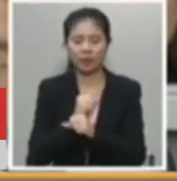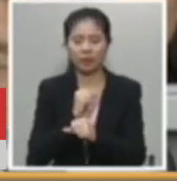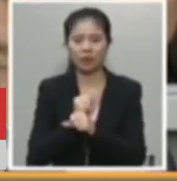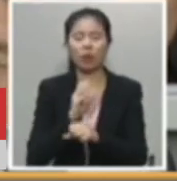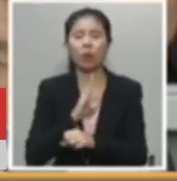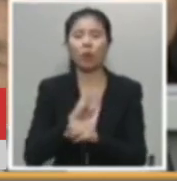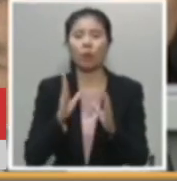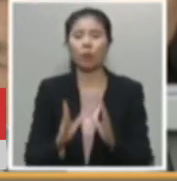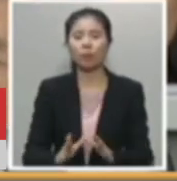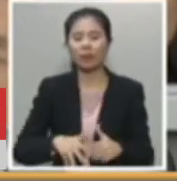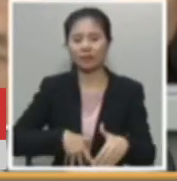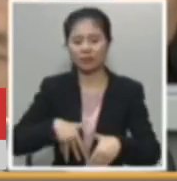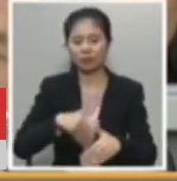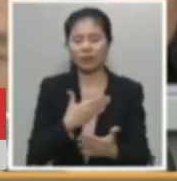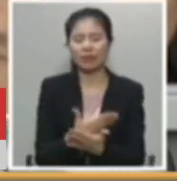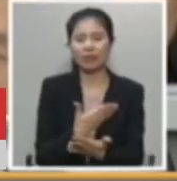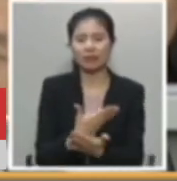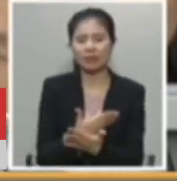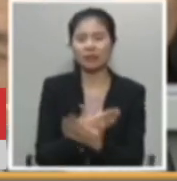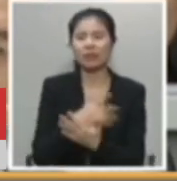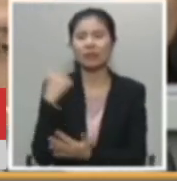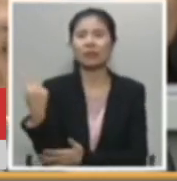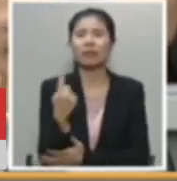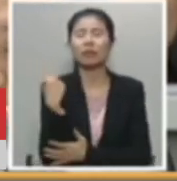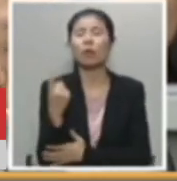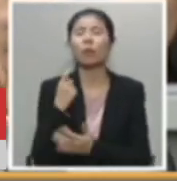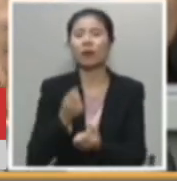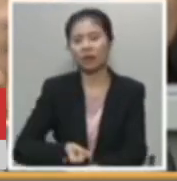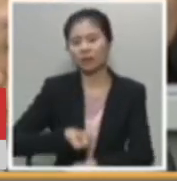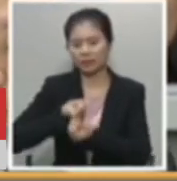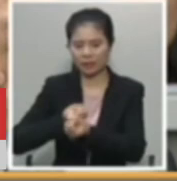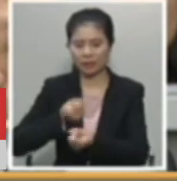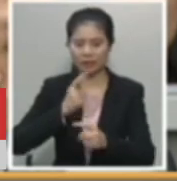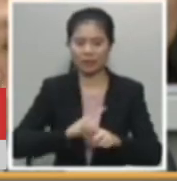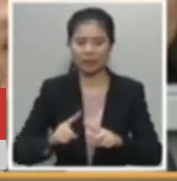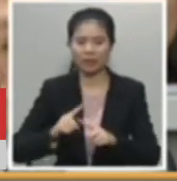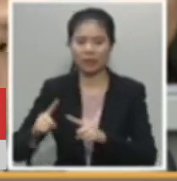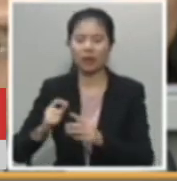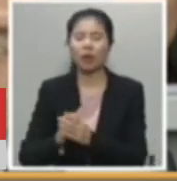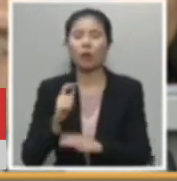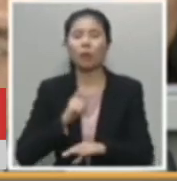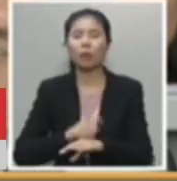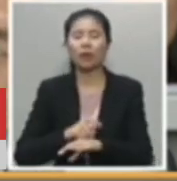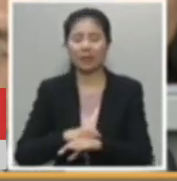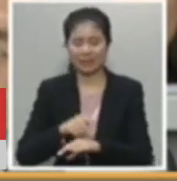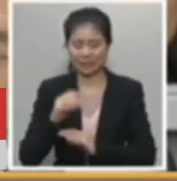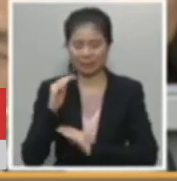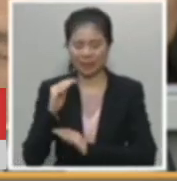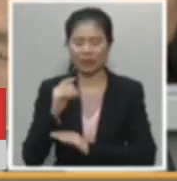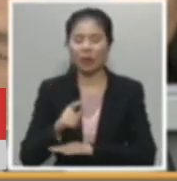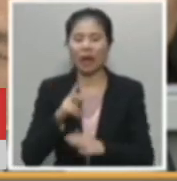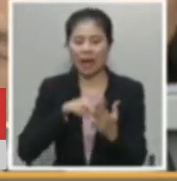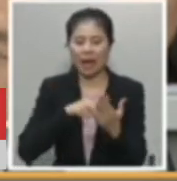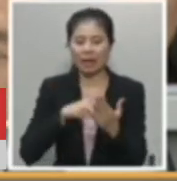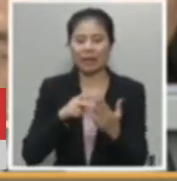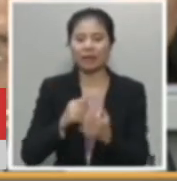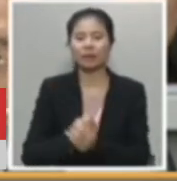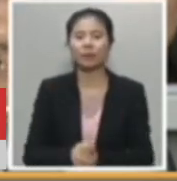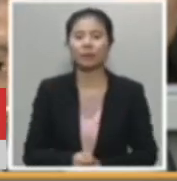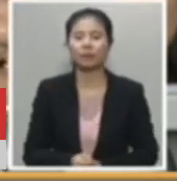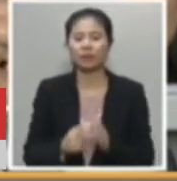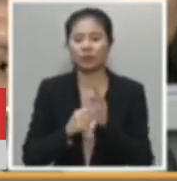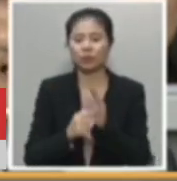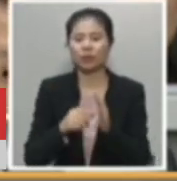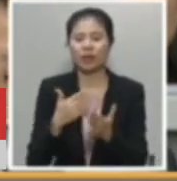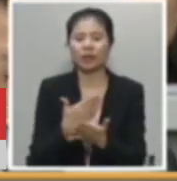องประชาชนที่มีรายได้จากการท่องเที่ยวและการเกษตรเวลาจำกัดผมขออ่านคร่าวๆนะครับอย่างยกตัวอย่างง